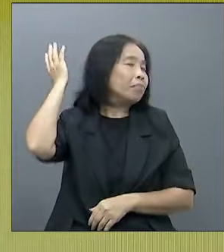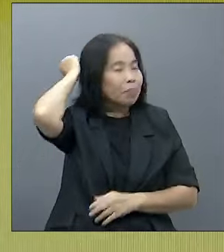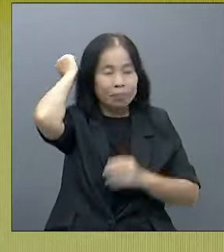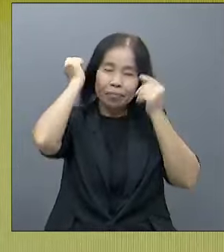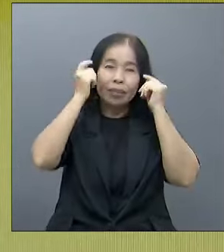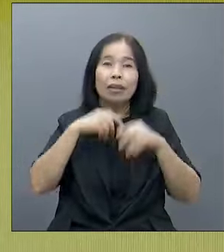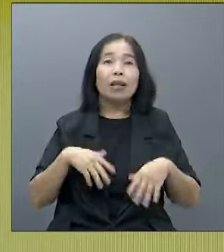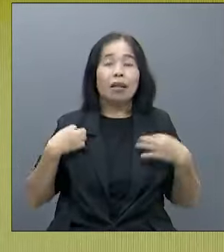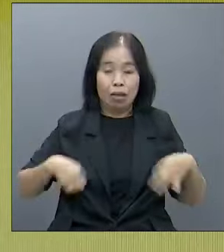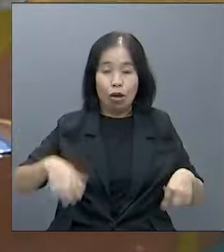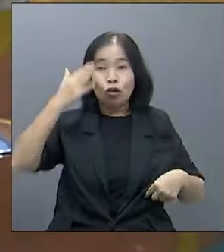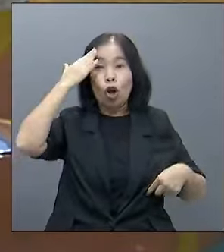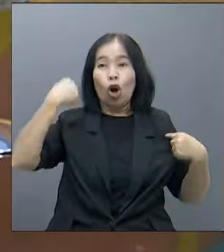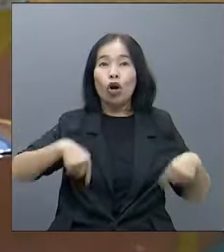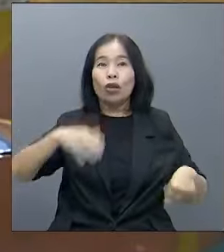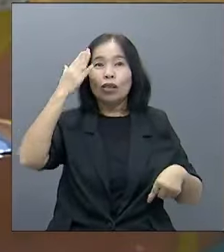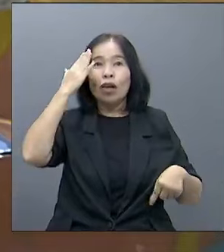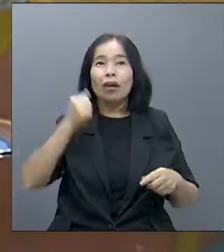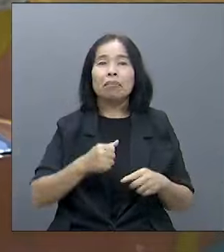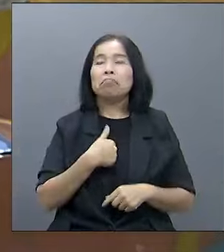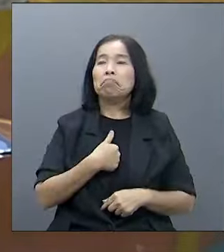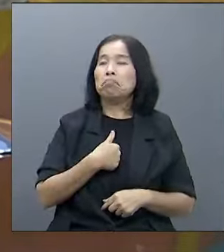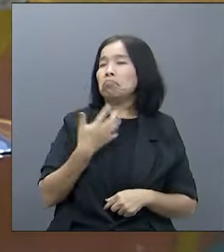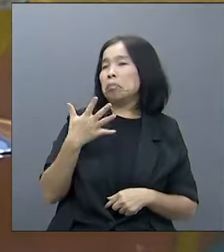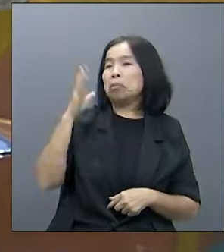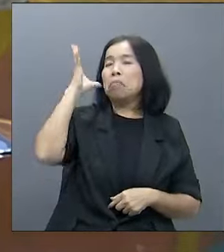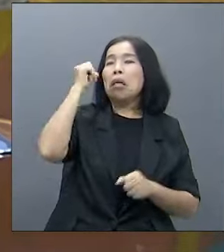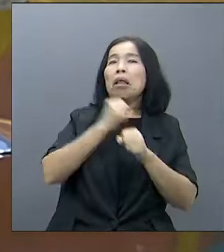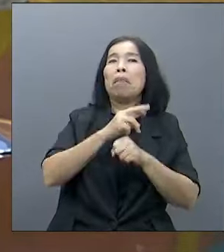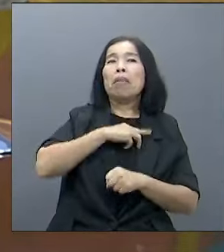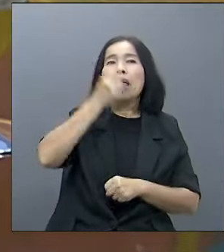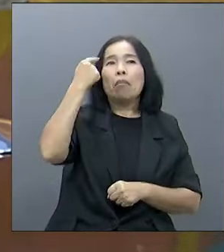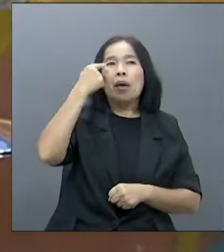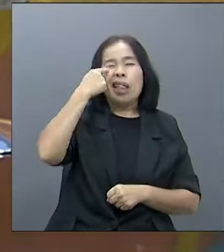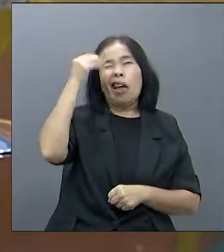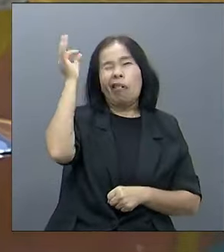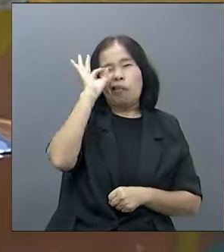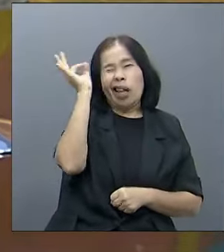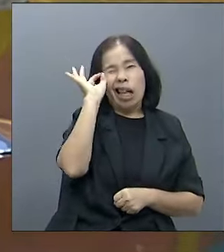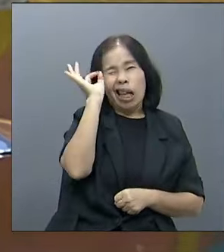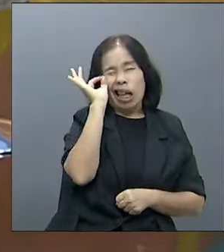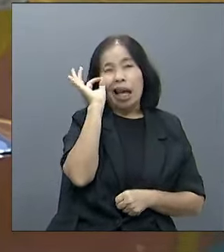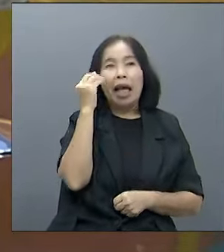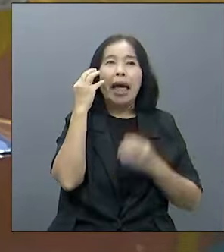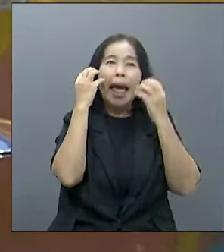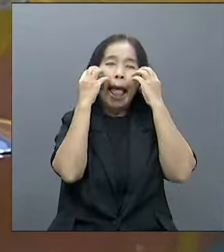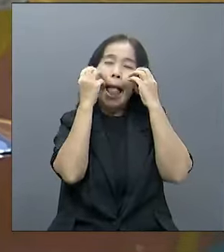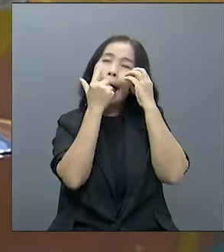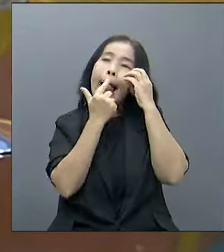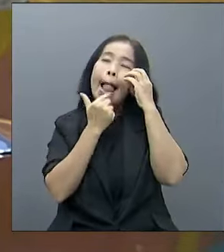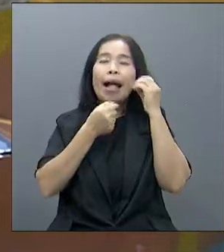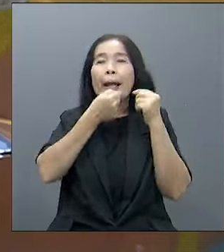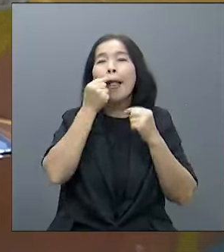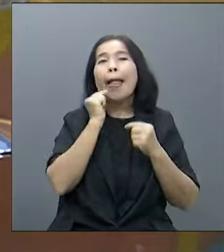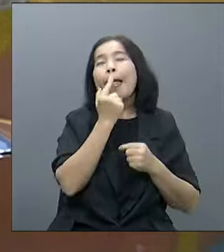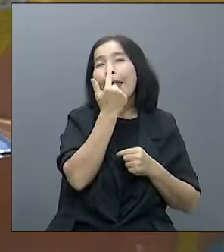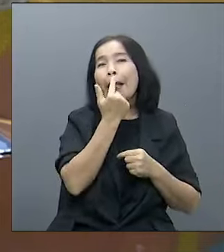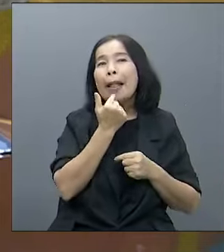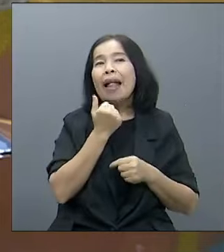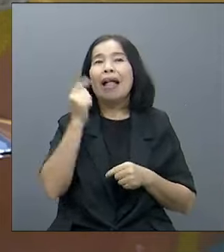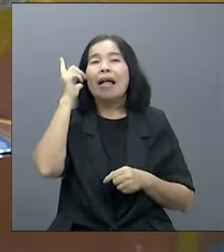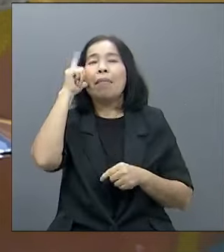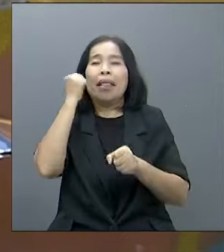มาชุดนอนอยู่เลย ผมหมอแม่แต่งให้เองอ่ ะ ก็จะเลือกสีไม่ได้อยู่ตาฟ้าแก้มแดงปากแดงก็คือใช้ของแม่ นะก็ของยืมเหมือน